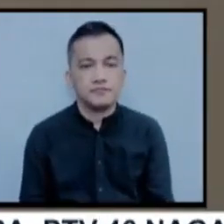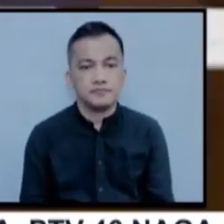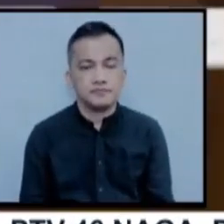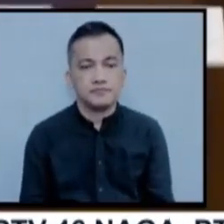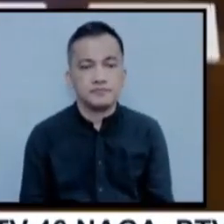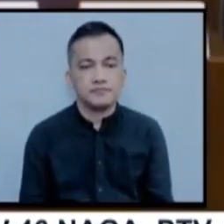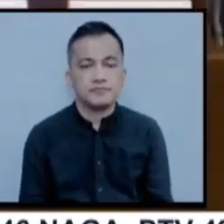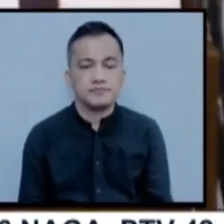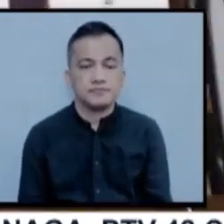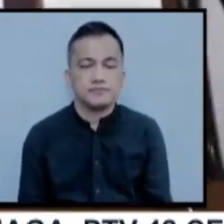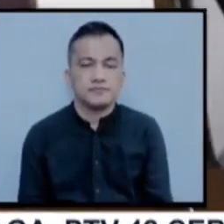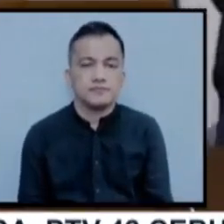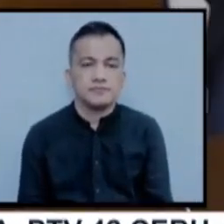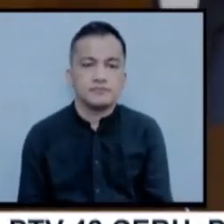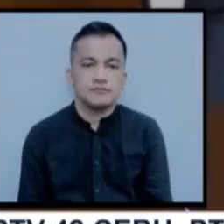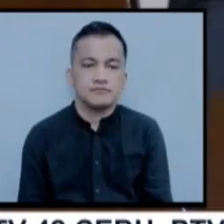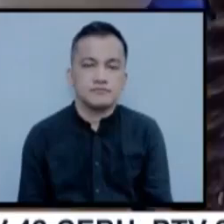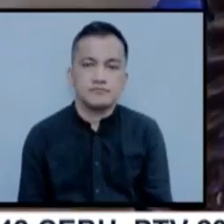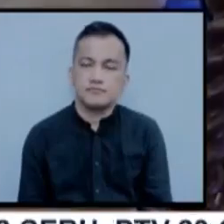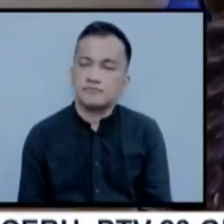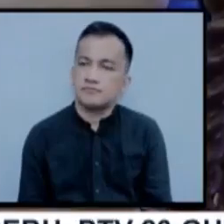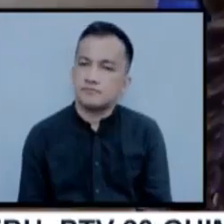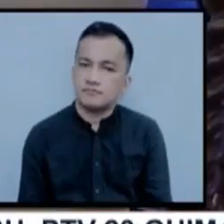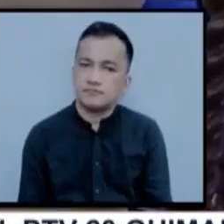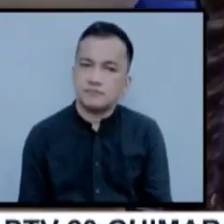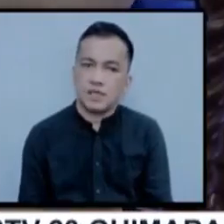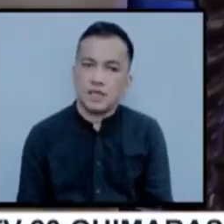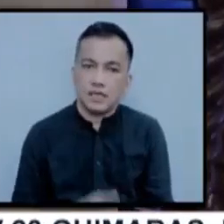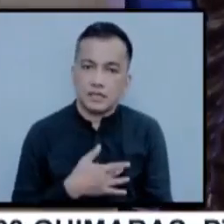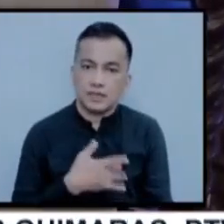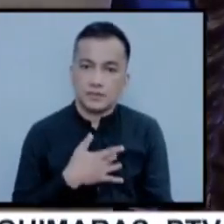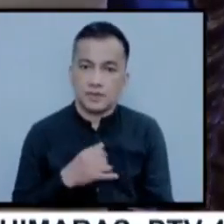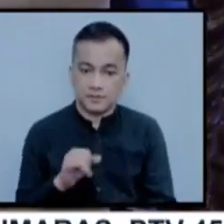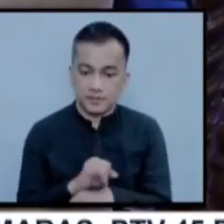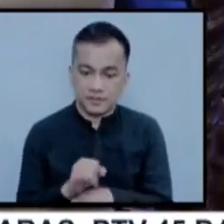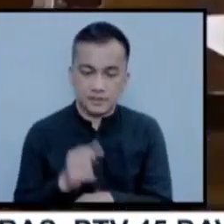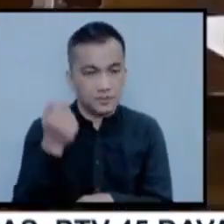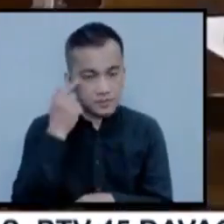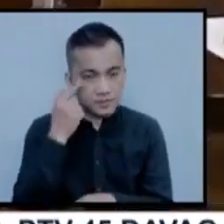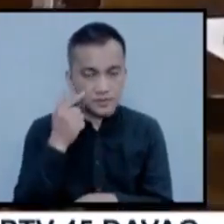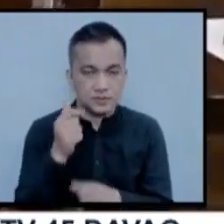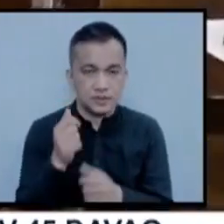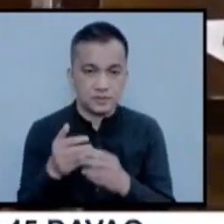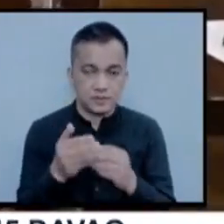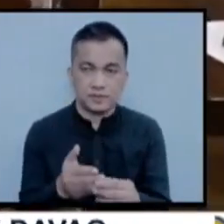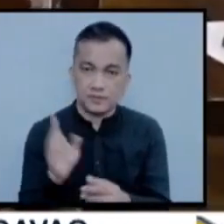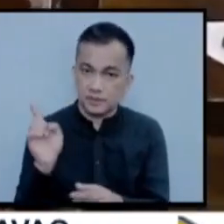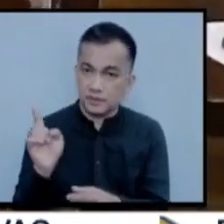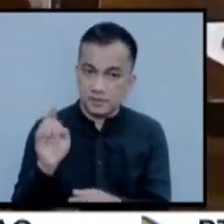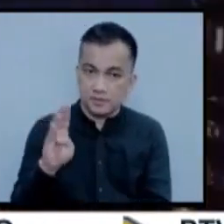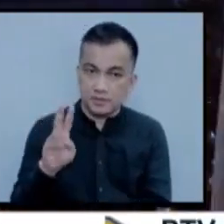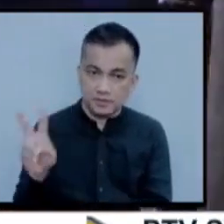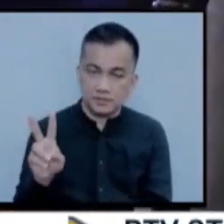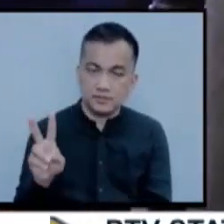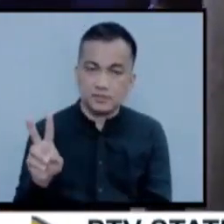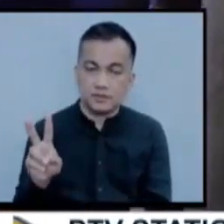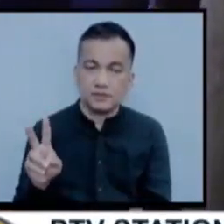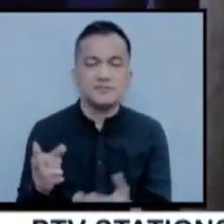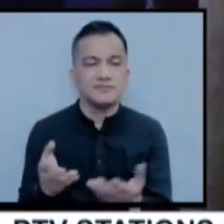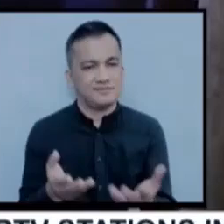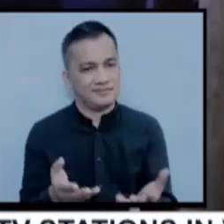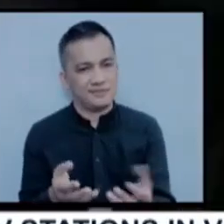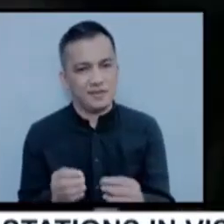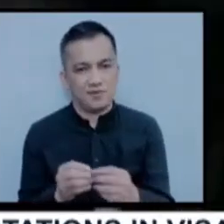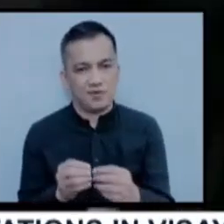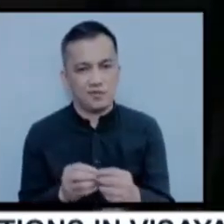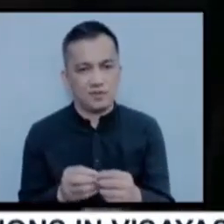detalye ramdam ang pagsisikap ng administrasyon sa ilalim ng pamumuno ni pangulong Ferdinand R Marcos JR kaya naman mas tumaas pa ang